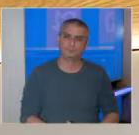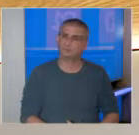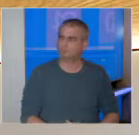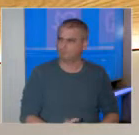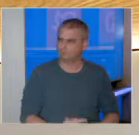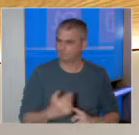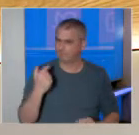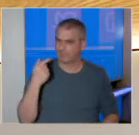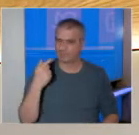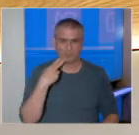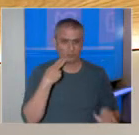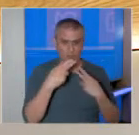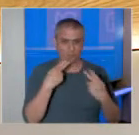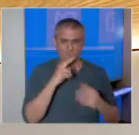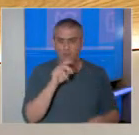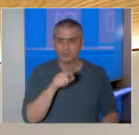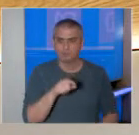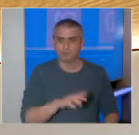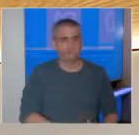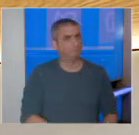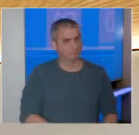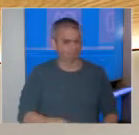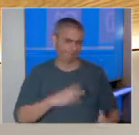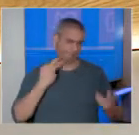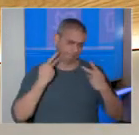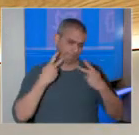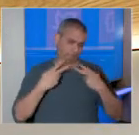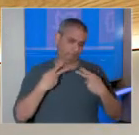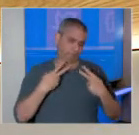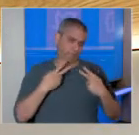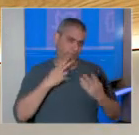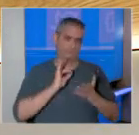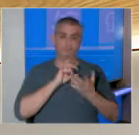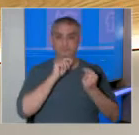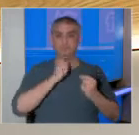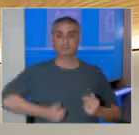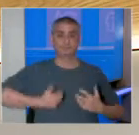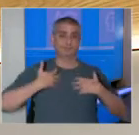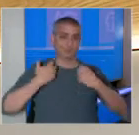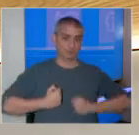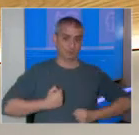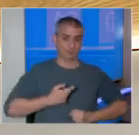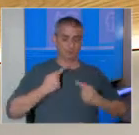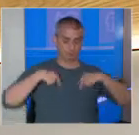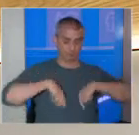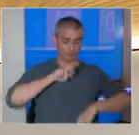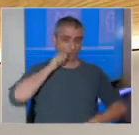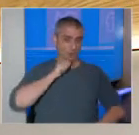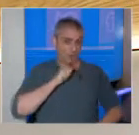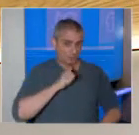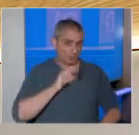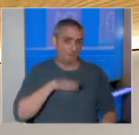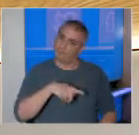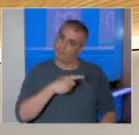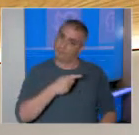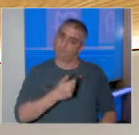זה גליקמן. התגובות לנושא הזה לא יוכלו לבוא ברשתות החברתיות. שר הביטחון, יושב ראש כחול לבן,